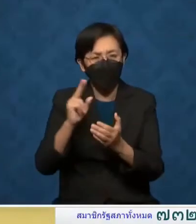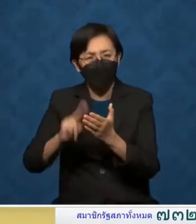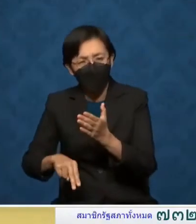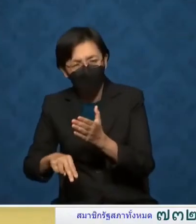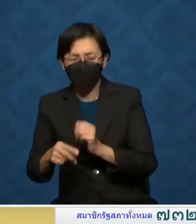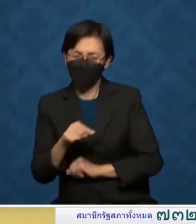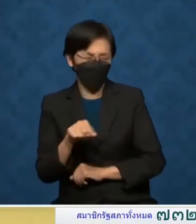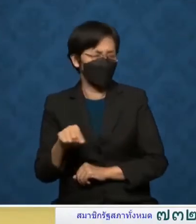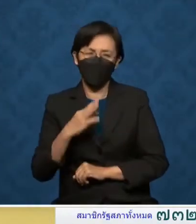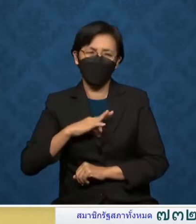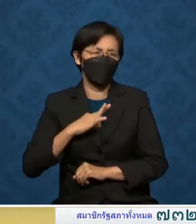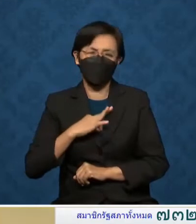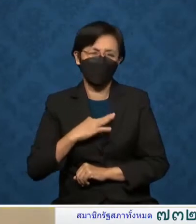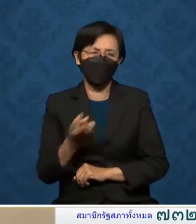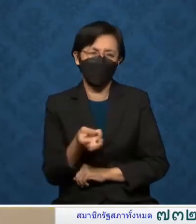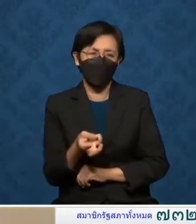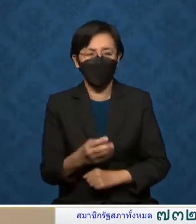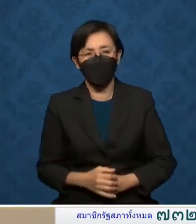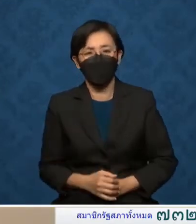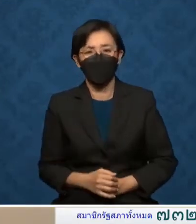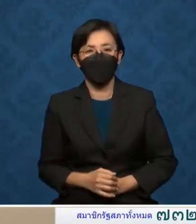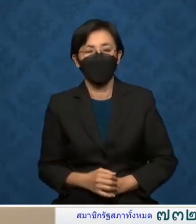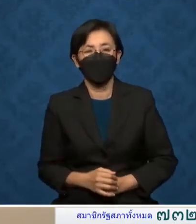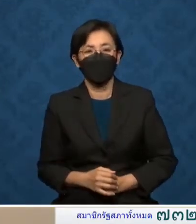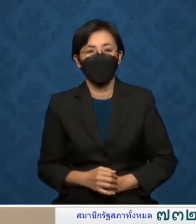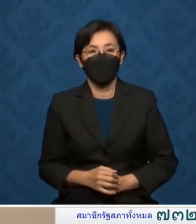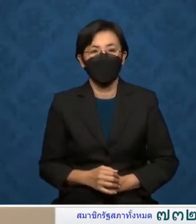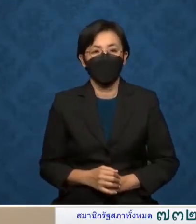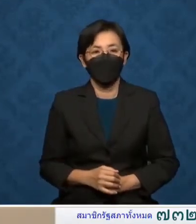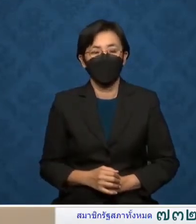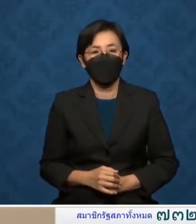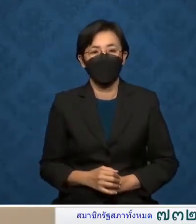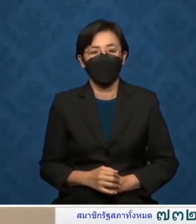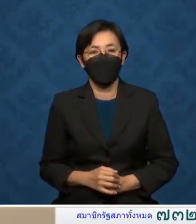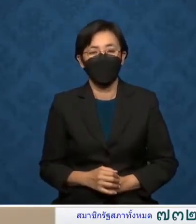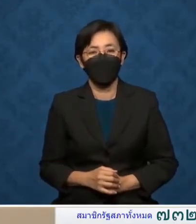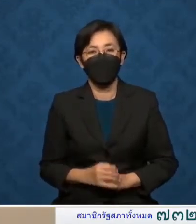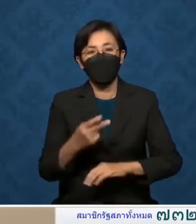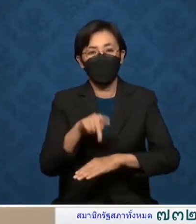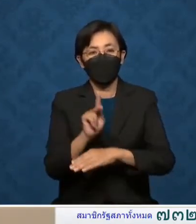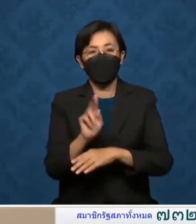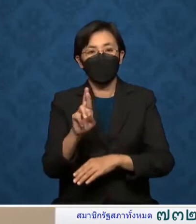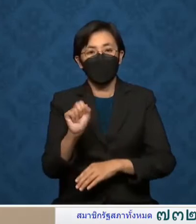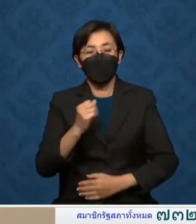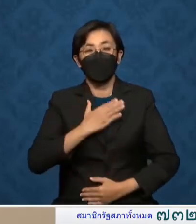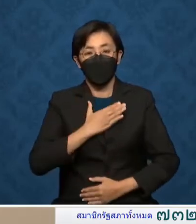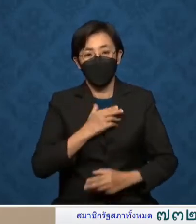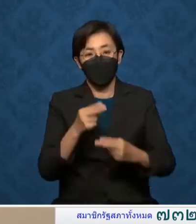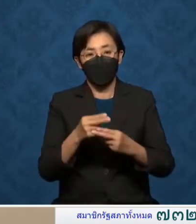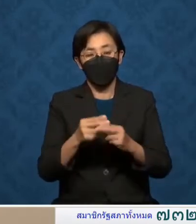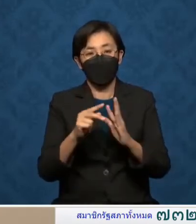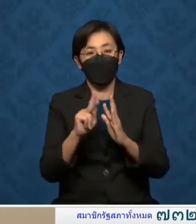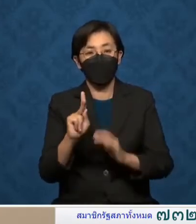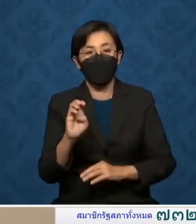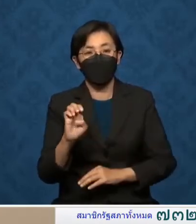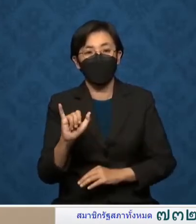ขอบบ ทานธานเกีมสิทธิ์อมอนครับกราเมนท่านพระทรรณฑ นัทรศพาที่ก็รกผมหนาเกีมสิทธอมอน สวัวบัญช ไ